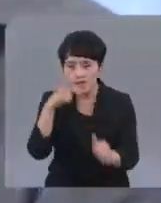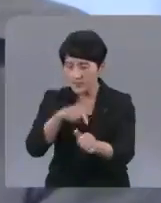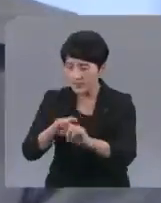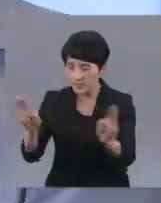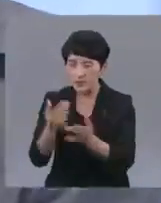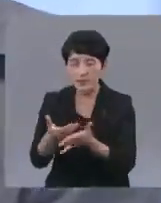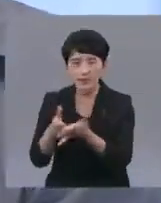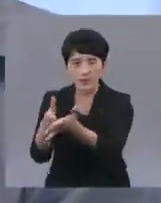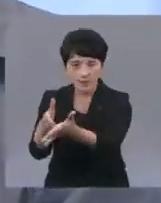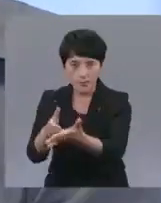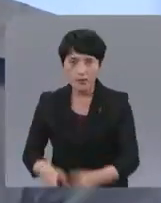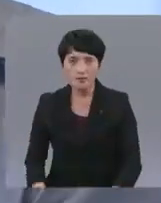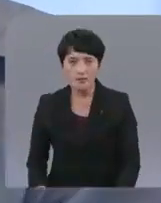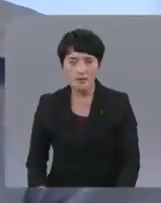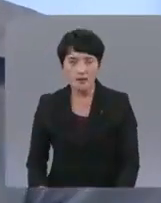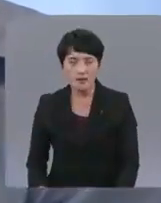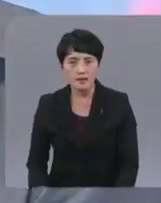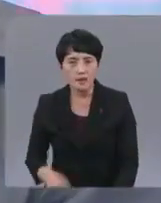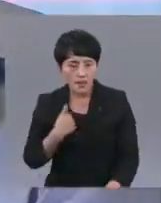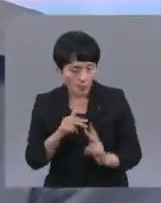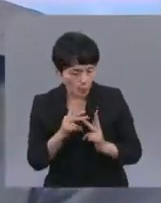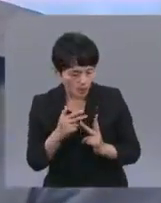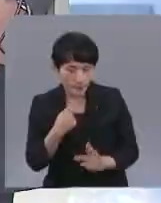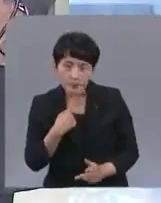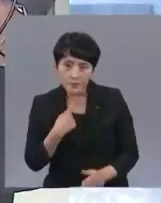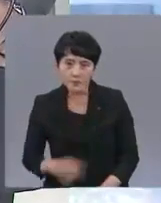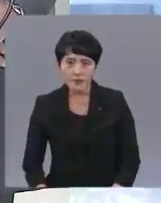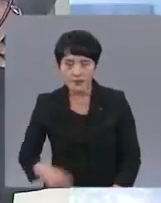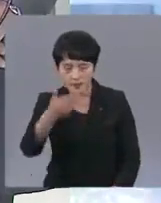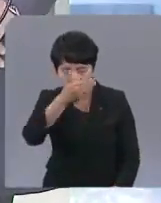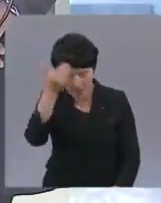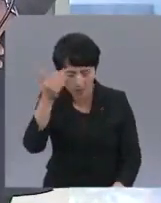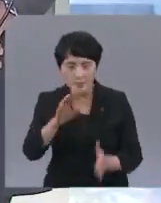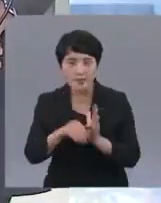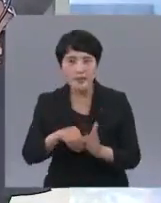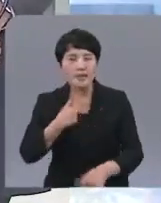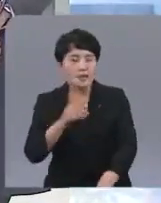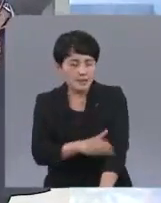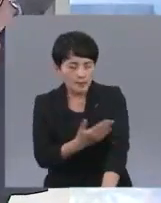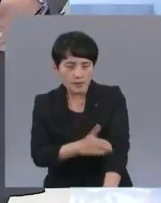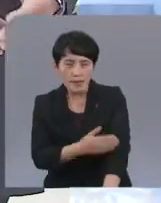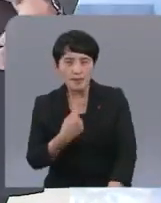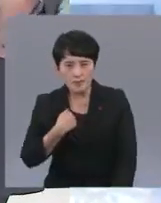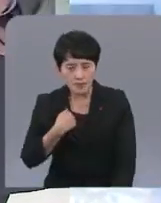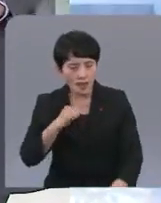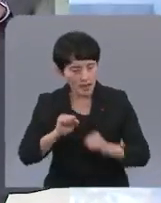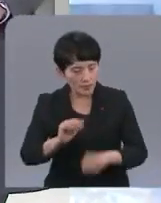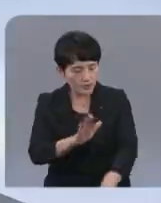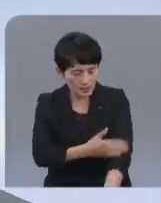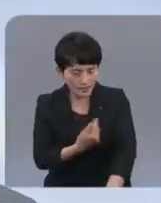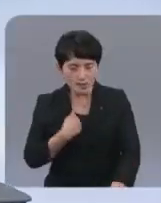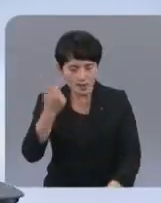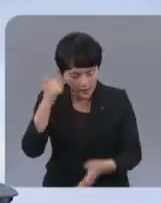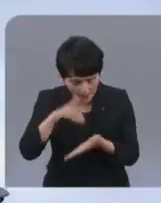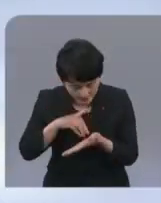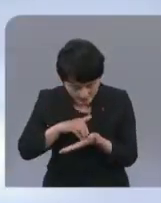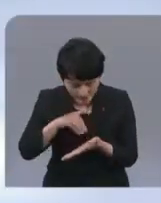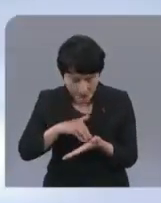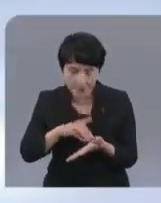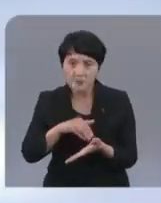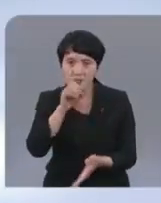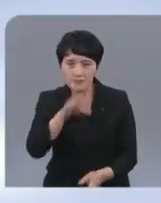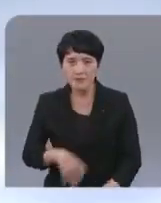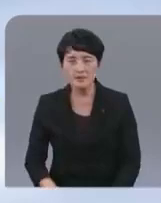させたい考えですが与党国民の力が強く反対していることからこの問題でも与野党の